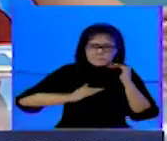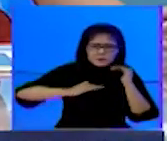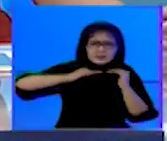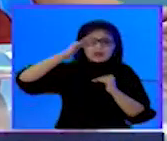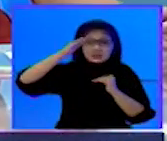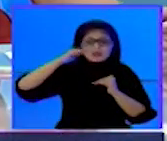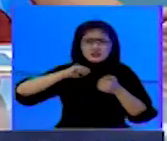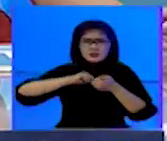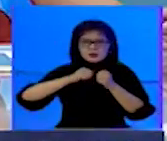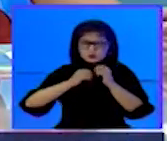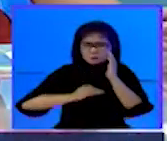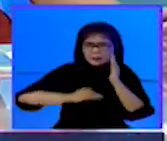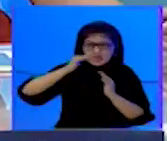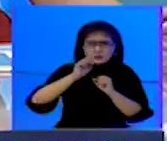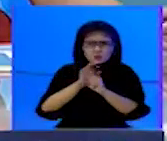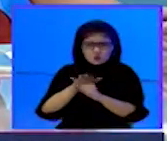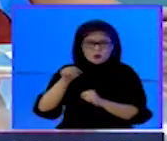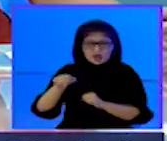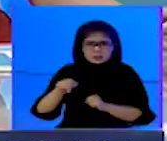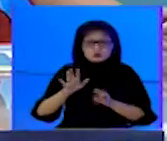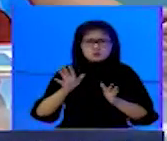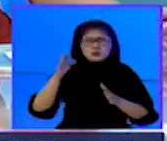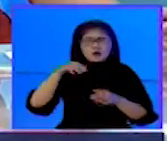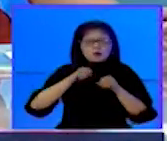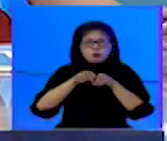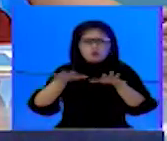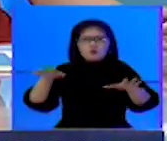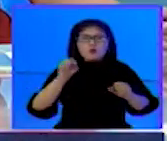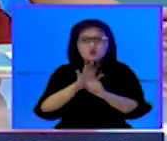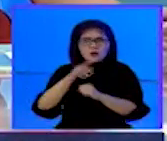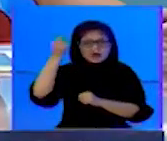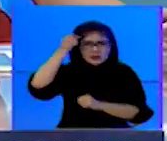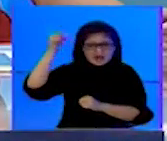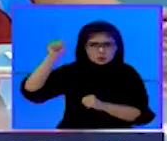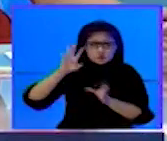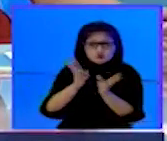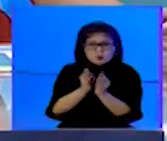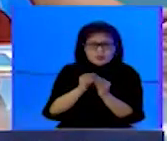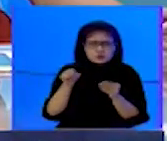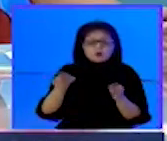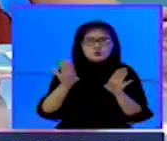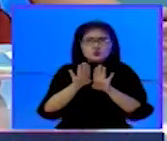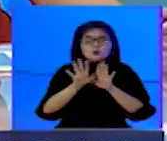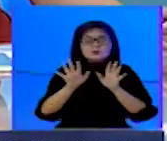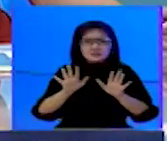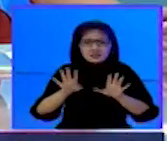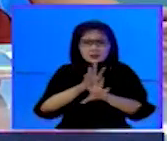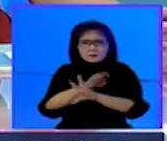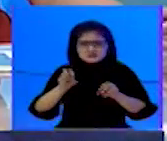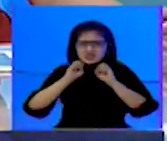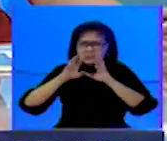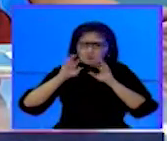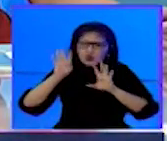meningkat. Peningkatan kasus COVID-19 klaster perkantoran membuat sejumlah kantor ditutup sementara. Para pekerja diimbau untuk ekstra hati-hati